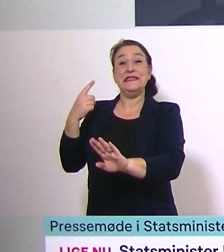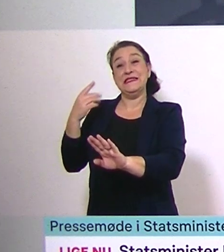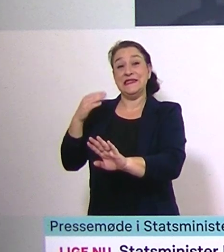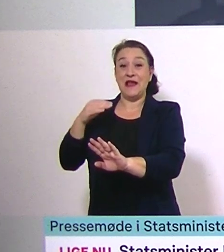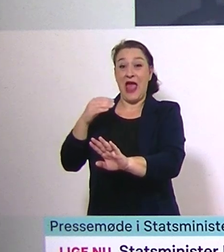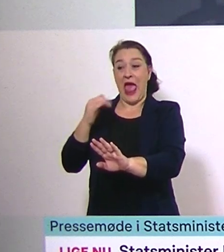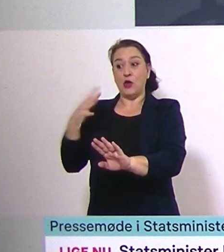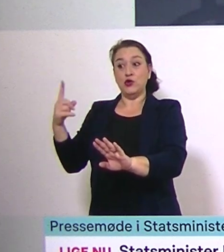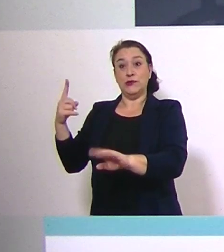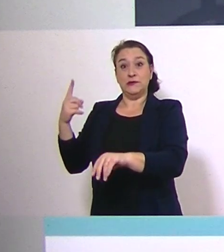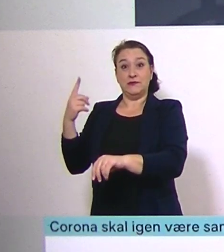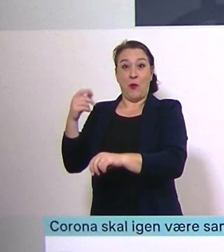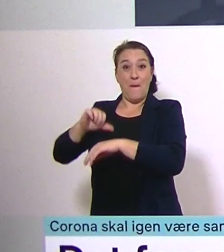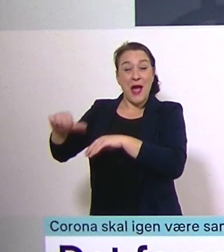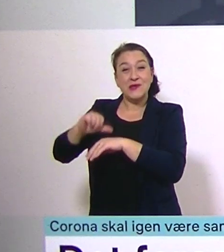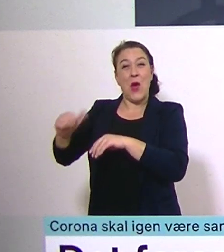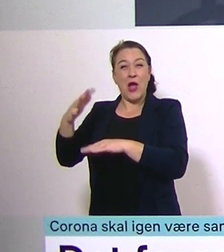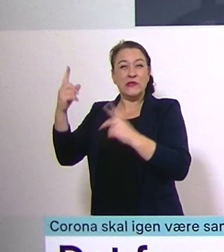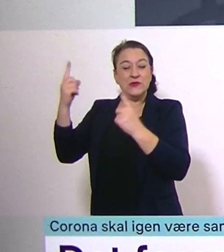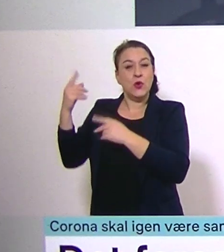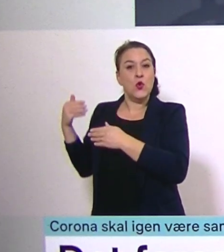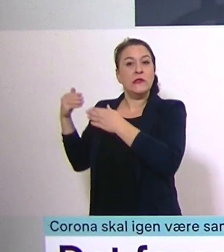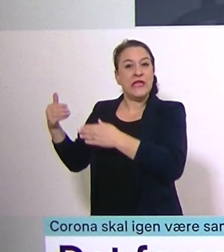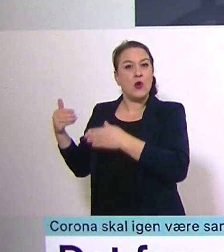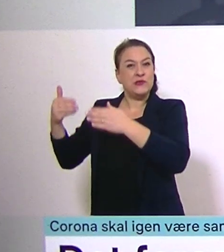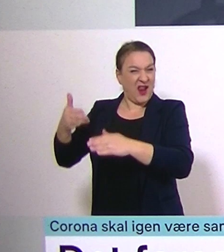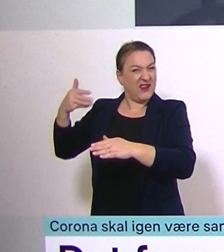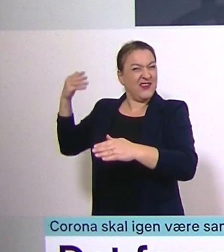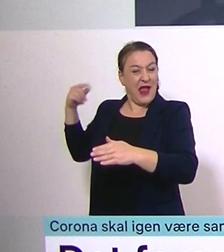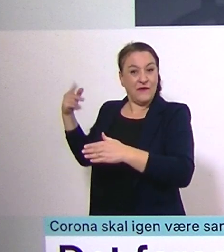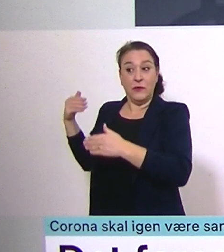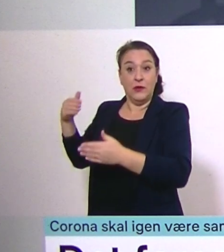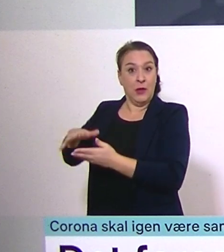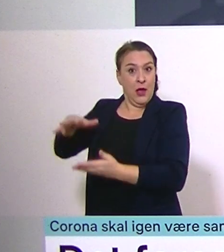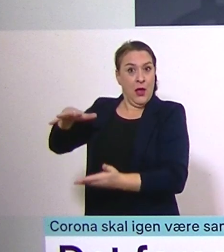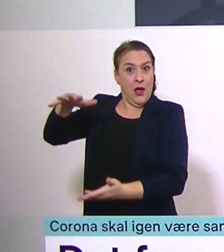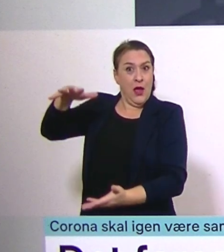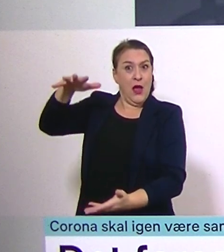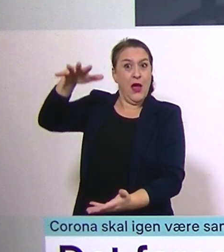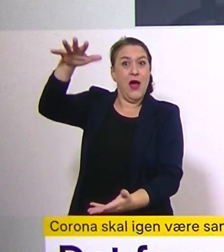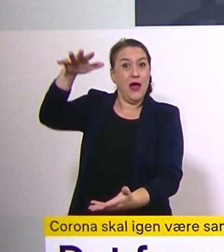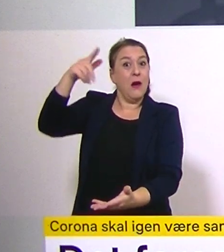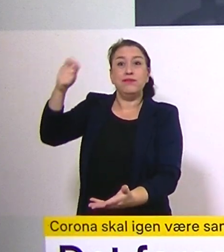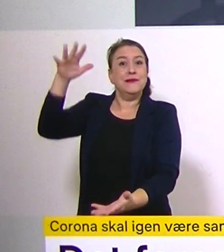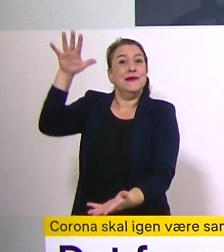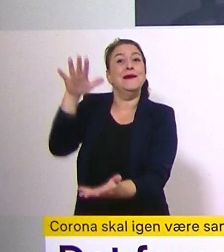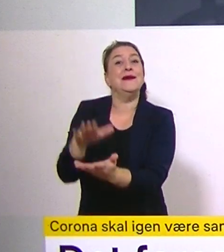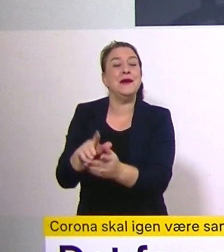selvsagt skabt nogle pukler af udskudte behandlinger, som det ikke endnu har været muligt at afvikle helt.